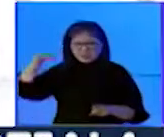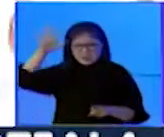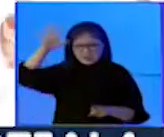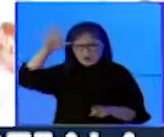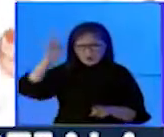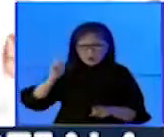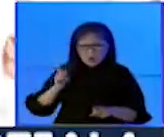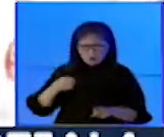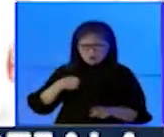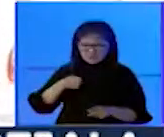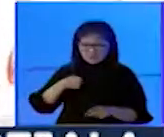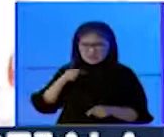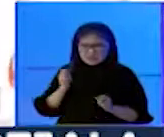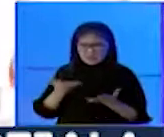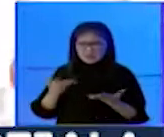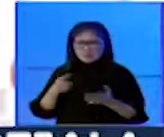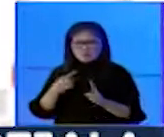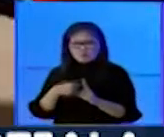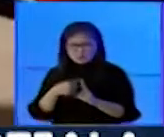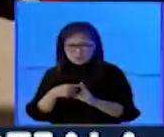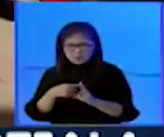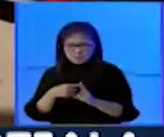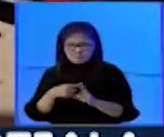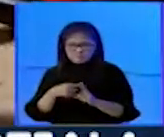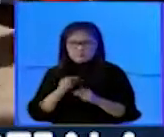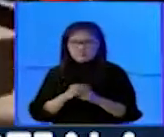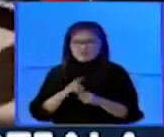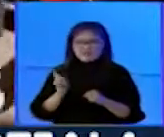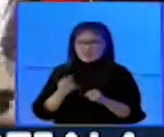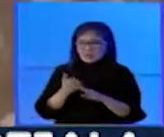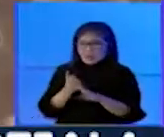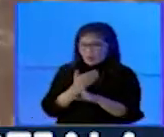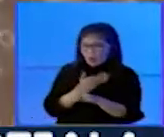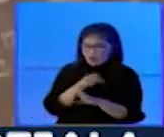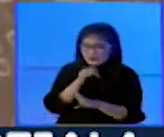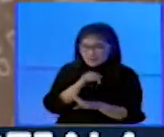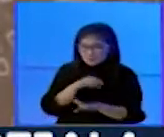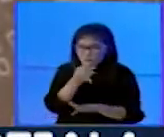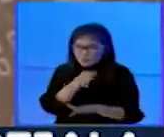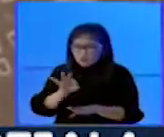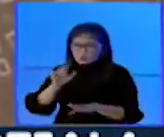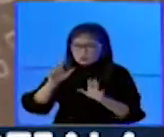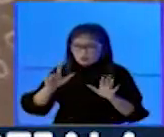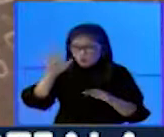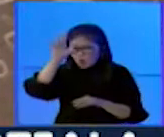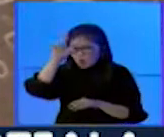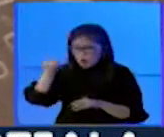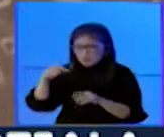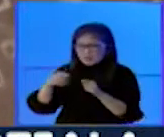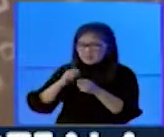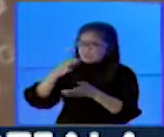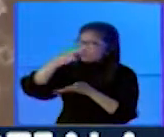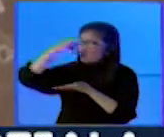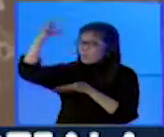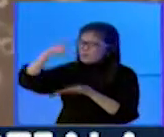dari Karawang ini dari 14 yang pertama kali di swab itu 7 orang kena. Artinya apa? Kita nggak pernah tahu